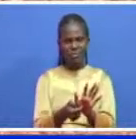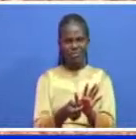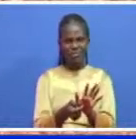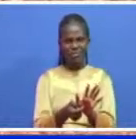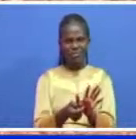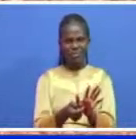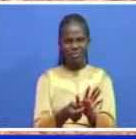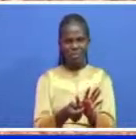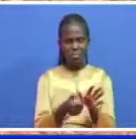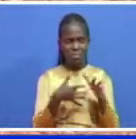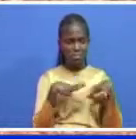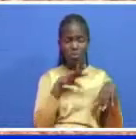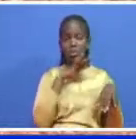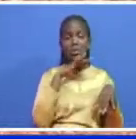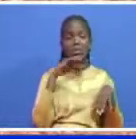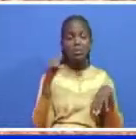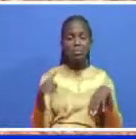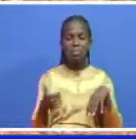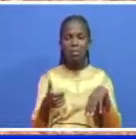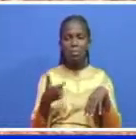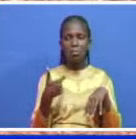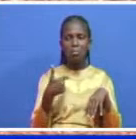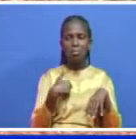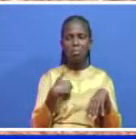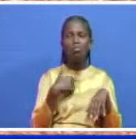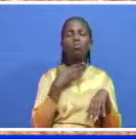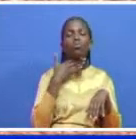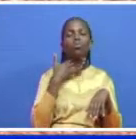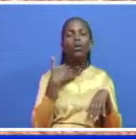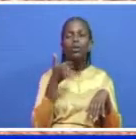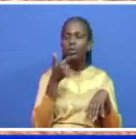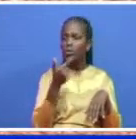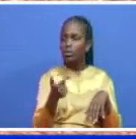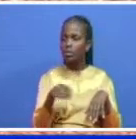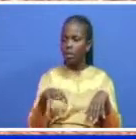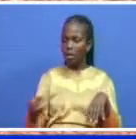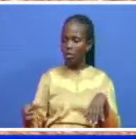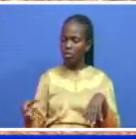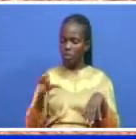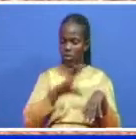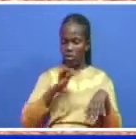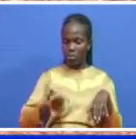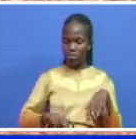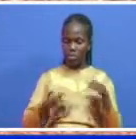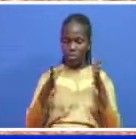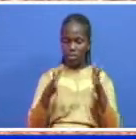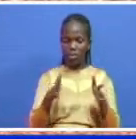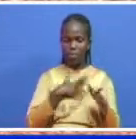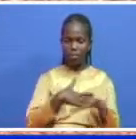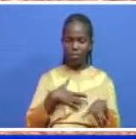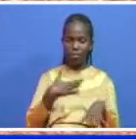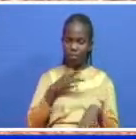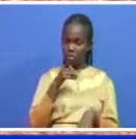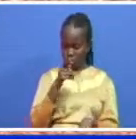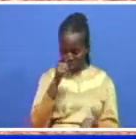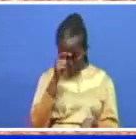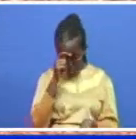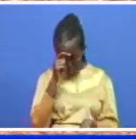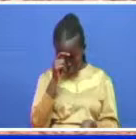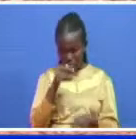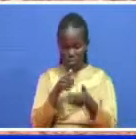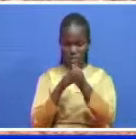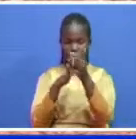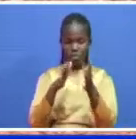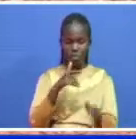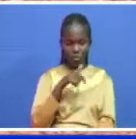tita kuwa uwanu nenda kwazia county commissioner please we respect you as our